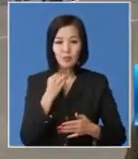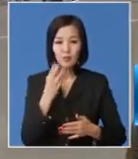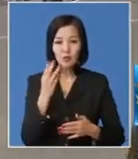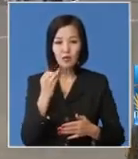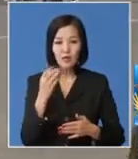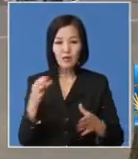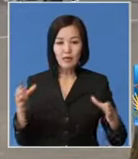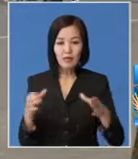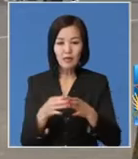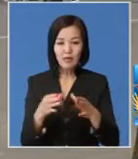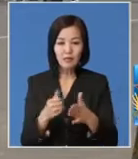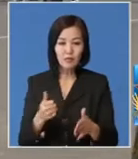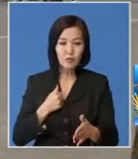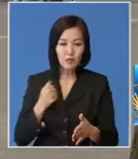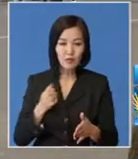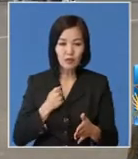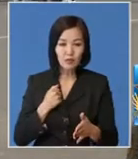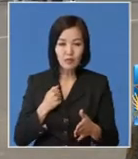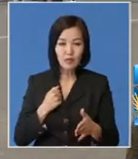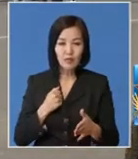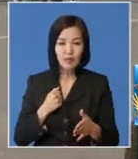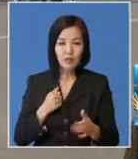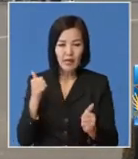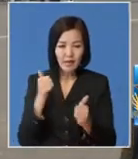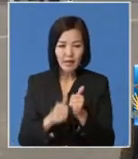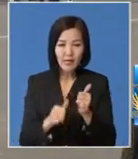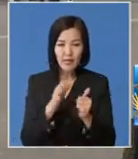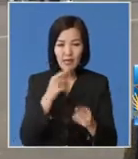гарнизонының 4398 әскери бөлімі әрқашанда